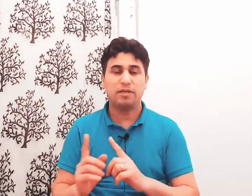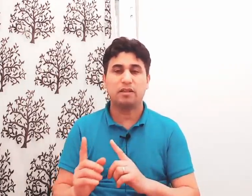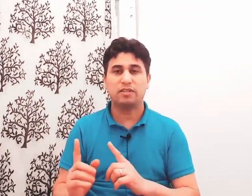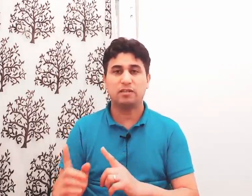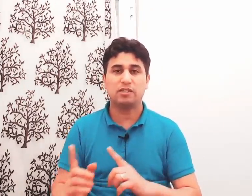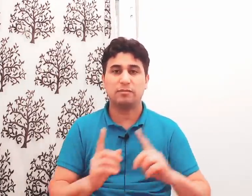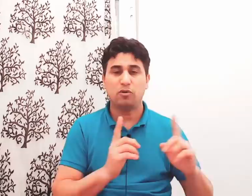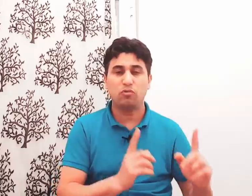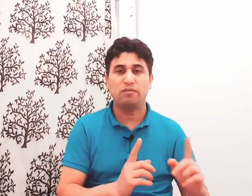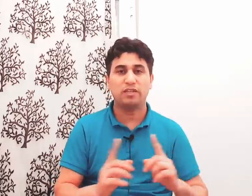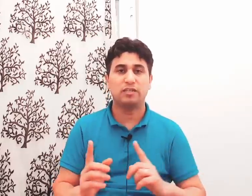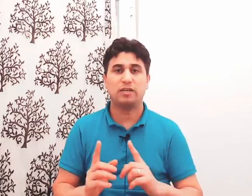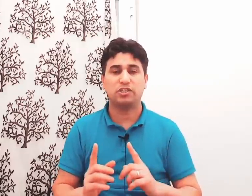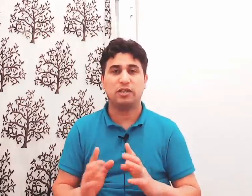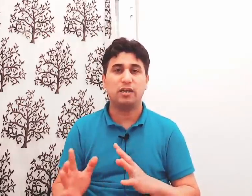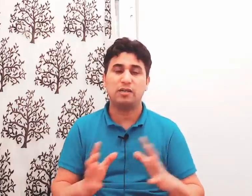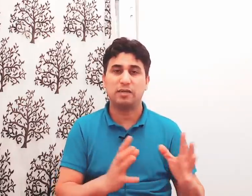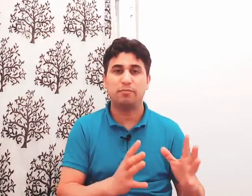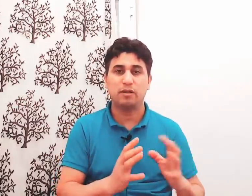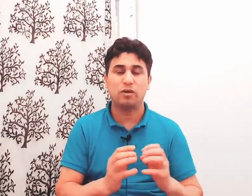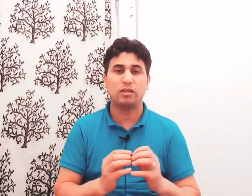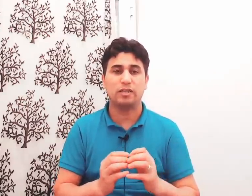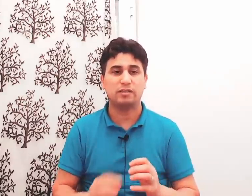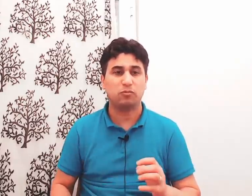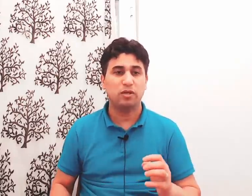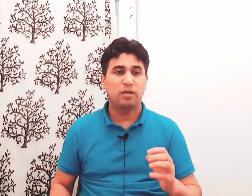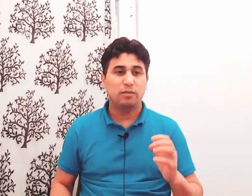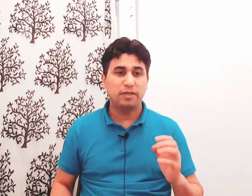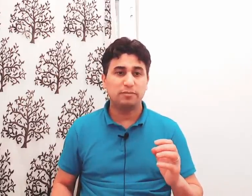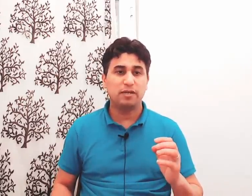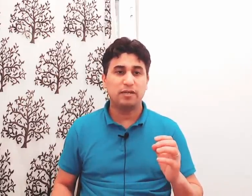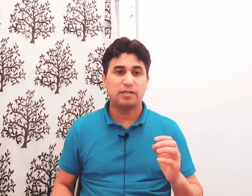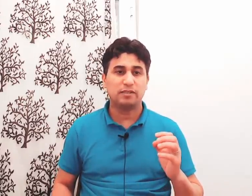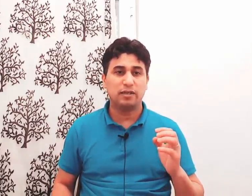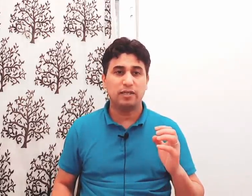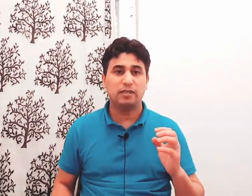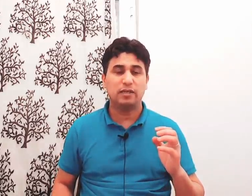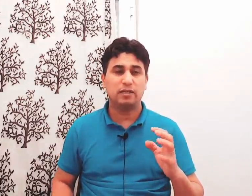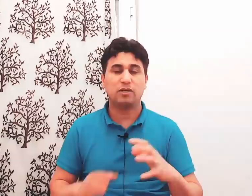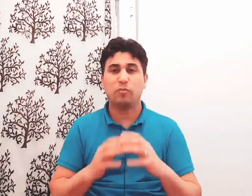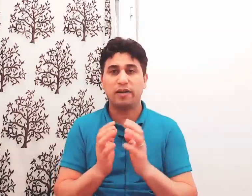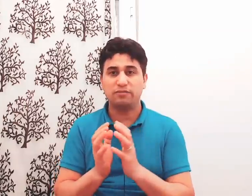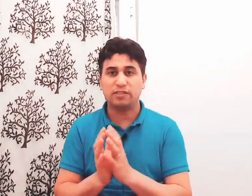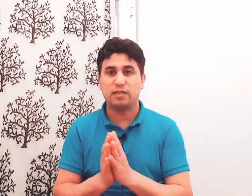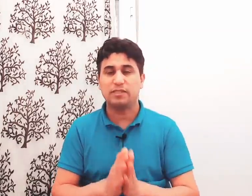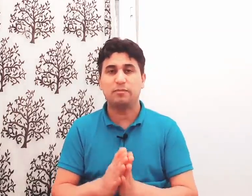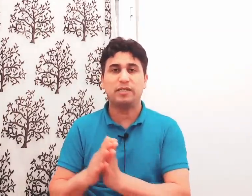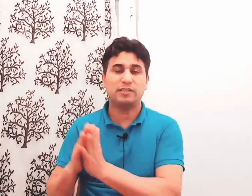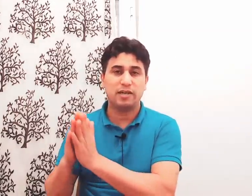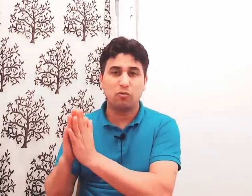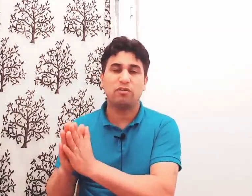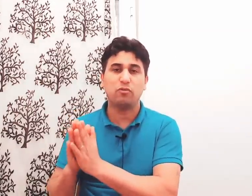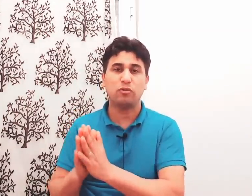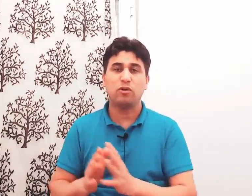ما بين هذه الفتره ديال الصباح ولا الفتره ديال العشيه على حسب الوقت اللي يناسبه. بالنسبه للناس اللي كبارين في السن من